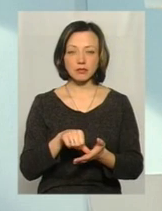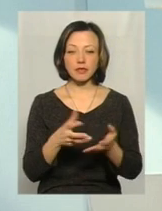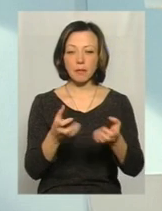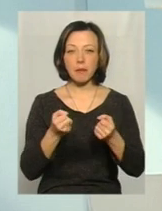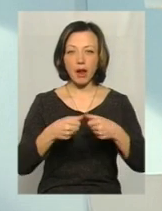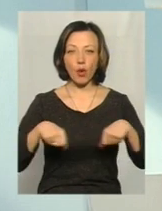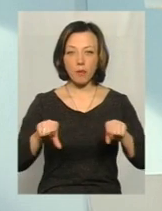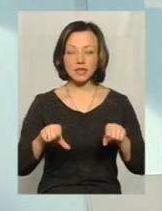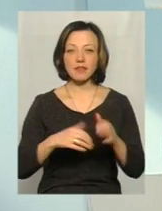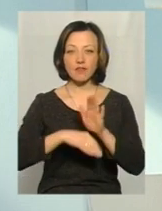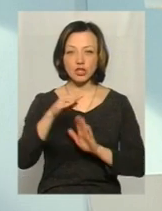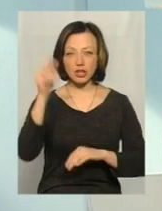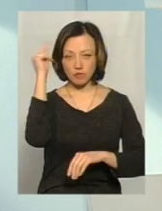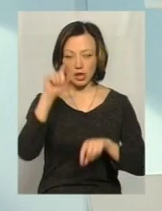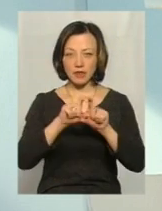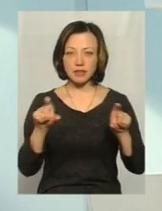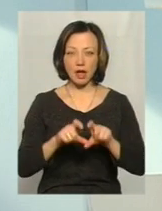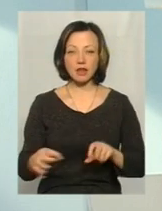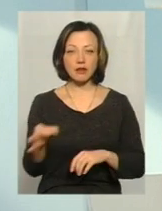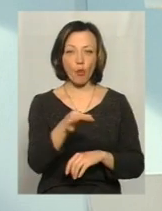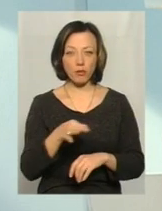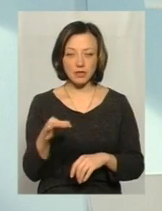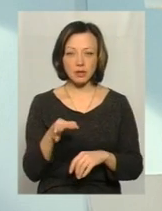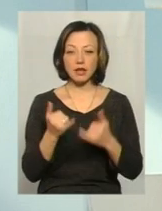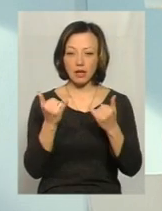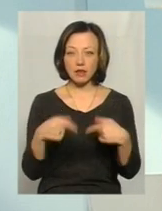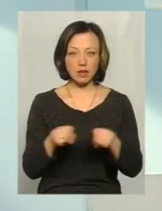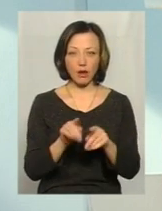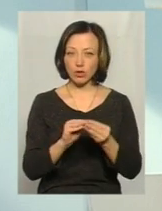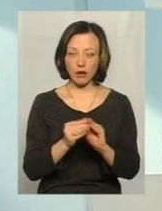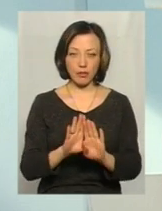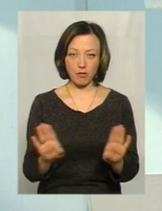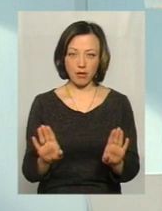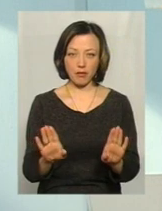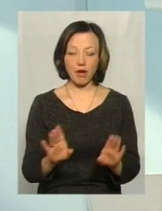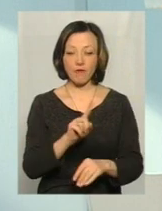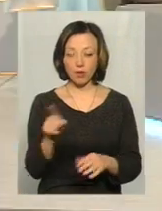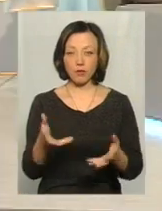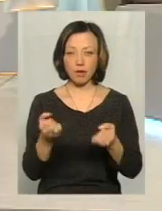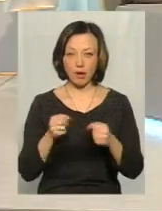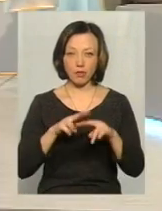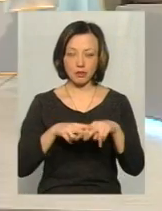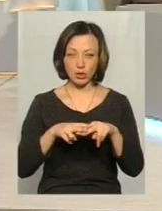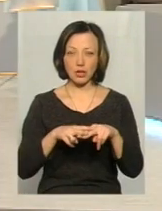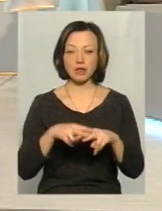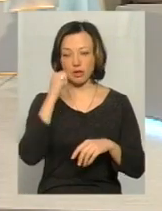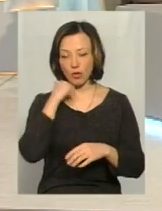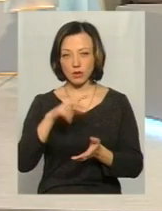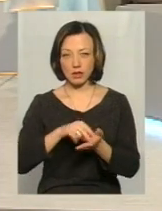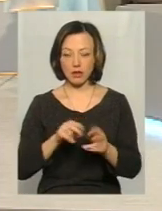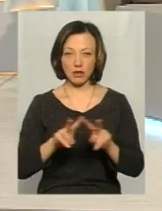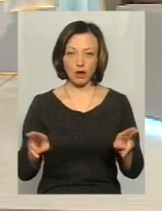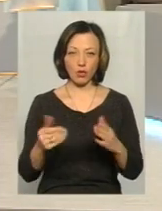приймальних комісій вищих навчальних закладів Хмельниччини. Для них також це не є проблема. Вони приймають паспорти як старого зразка,